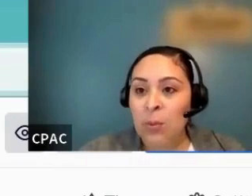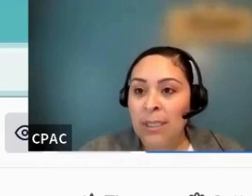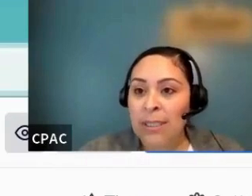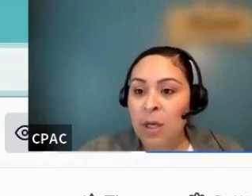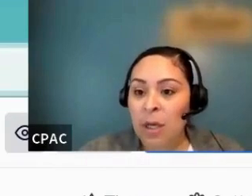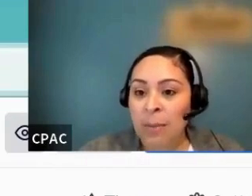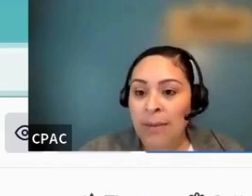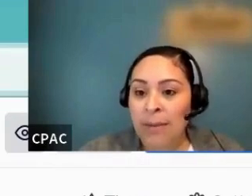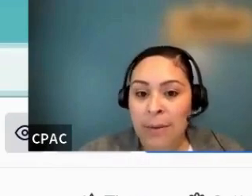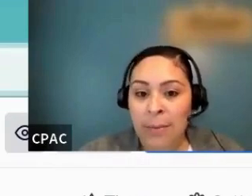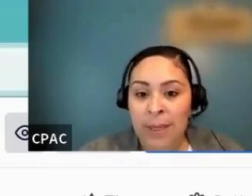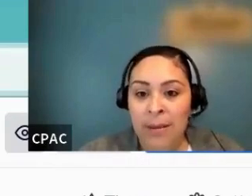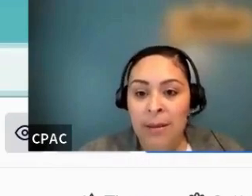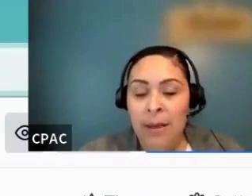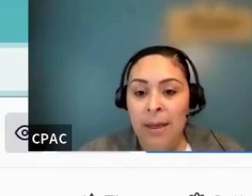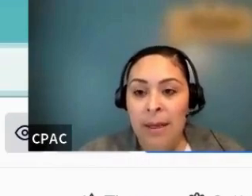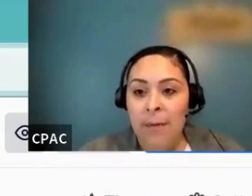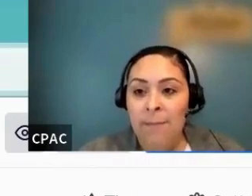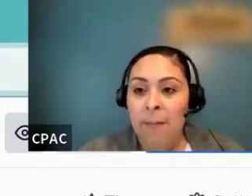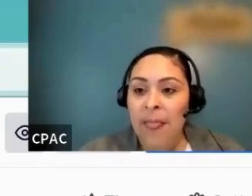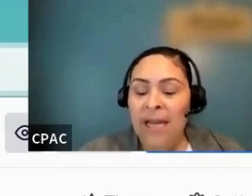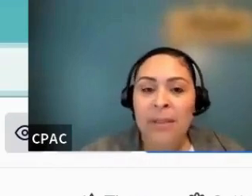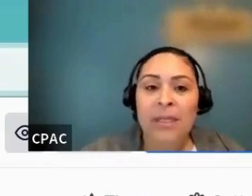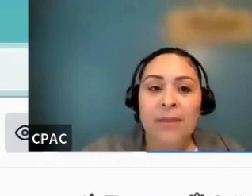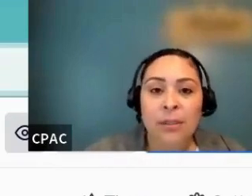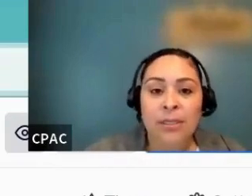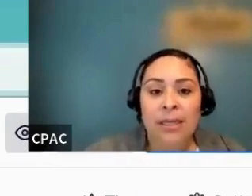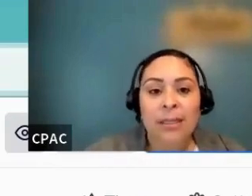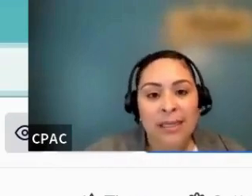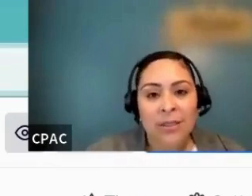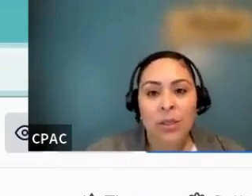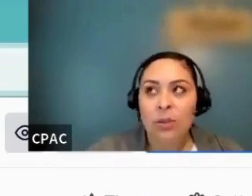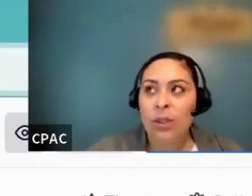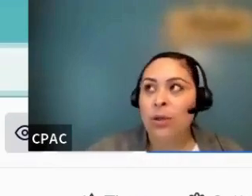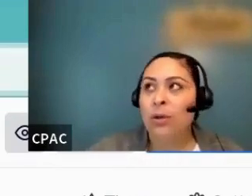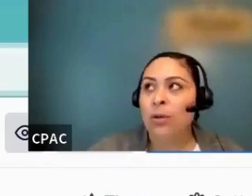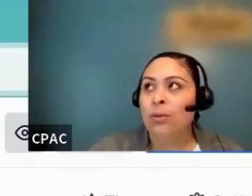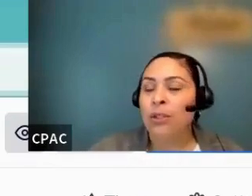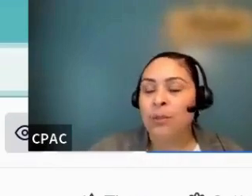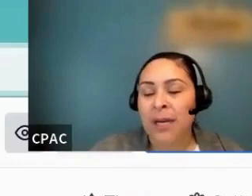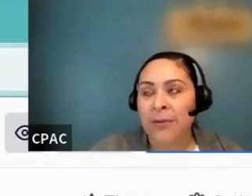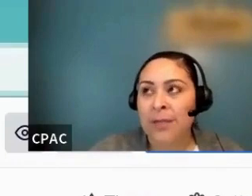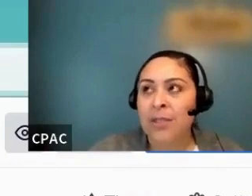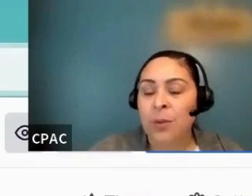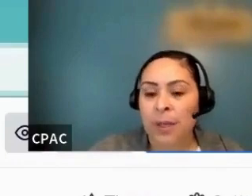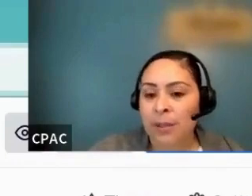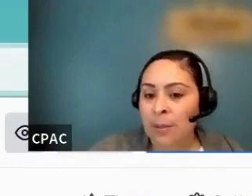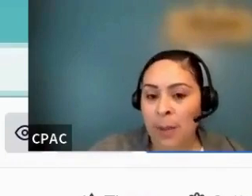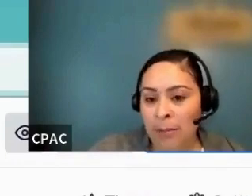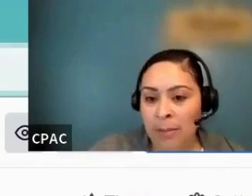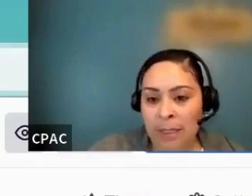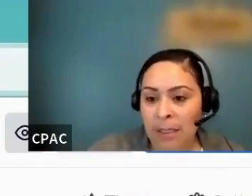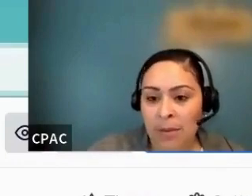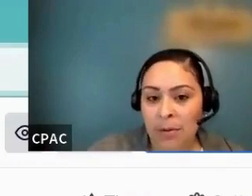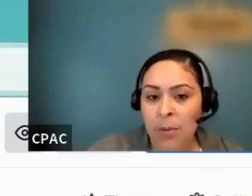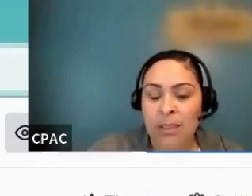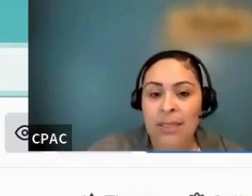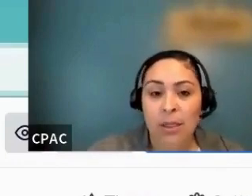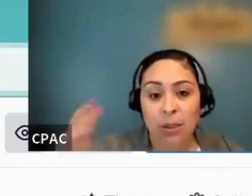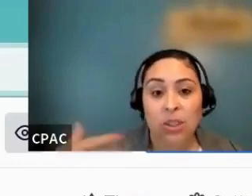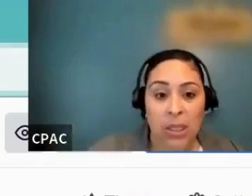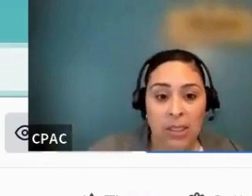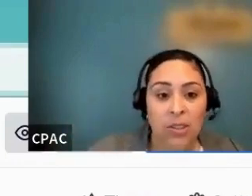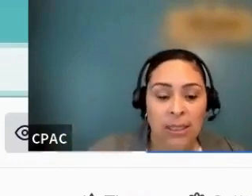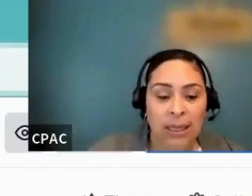如果你有任何的问题，你们也可以放到这里。然后现在有人在问学校提